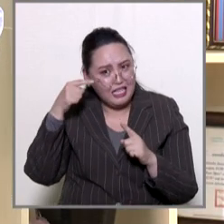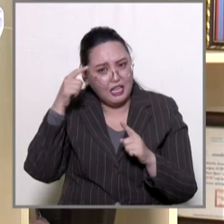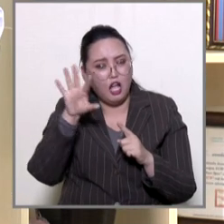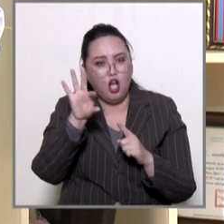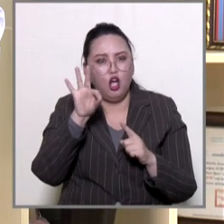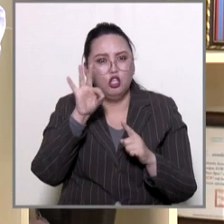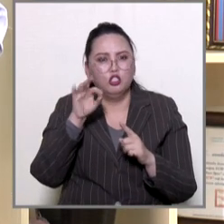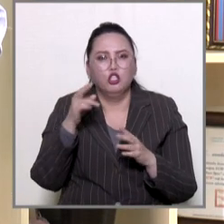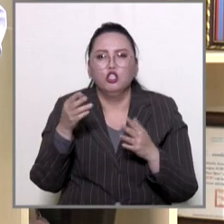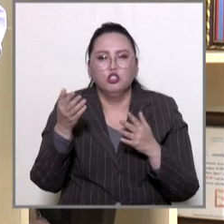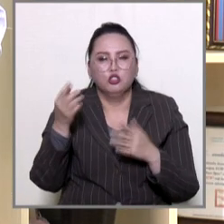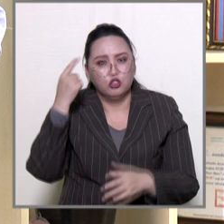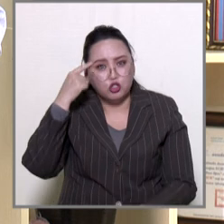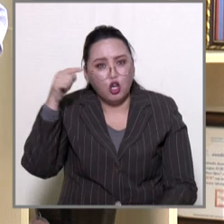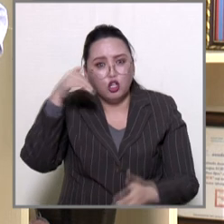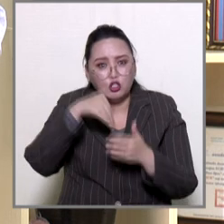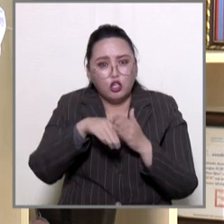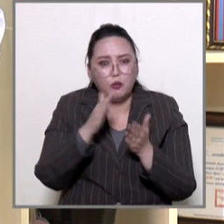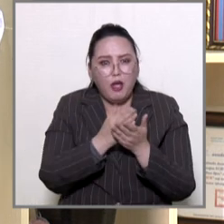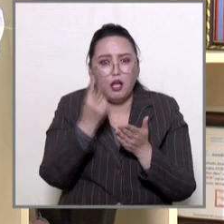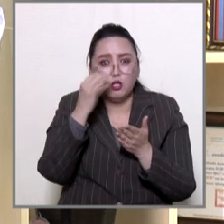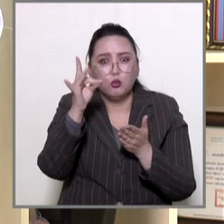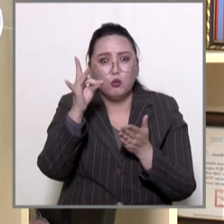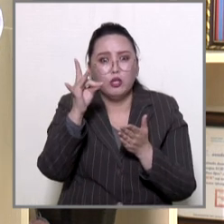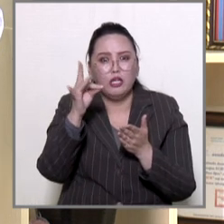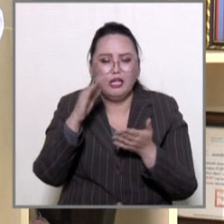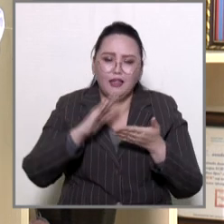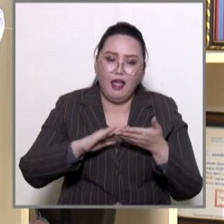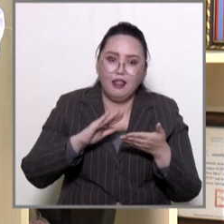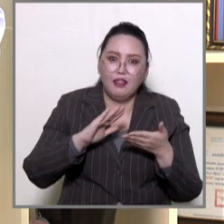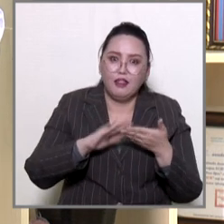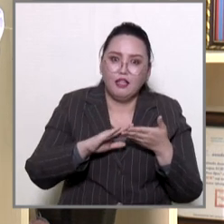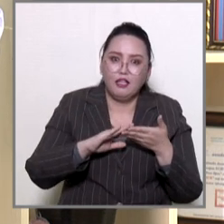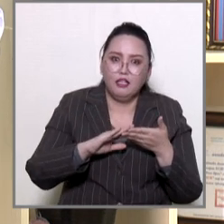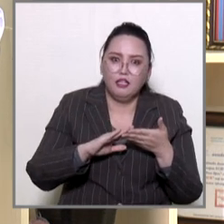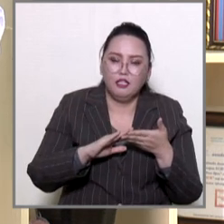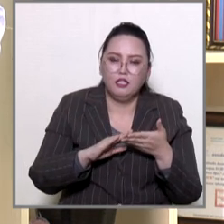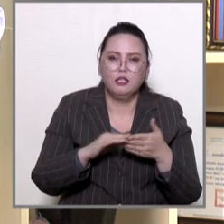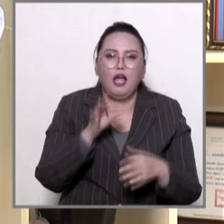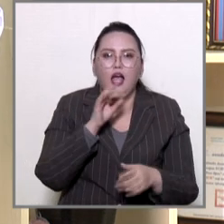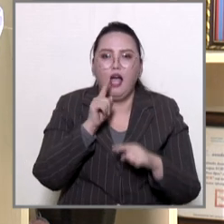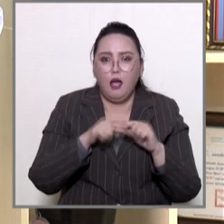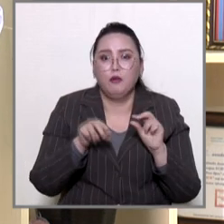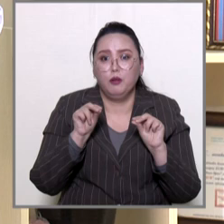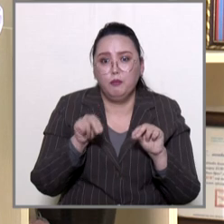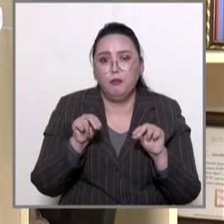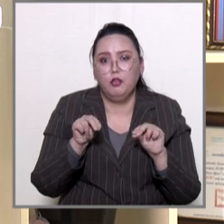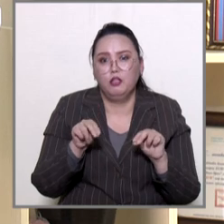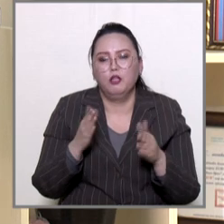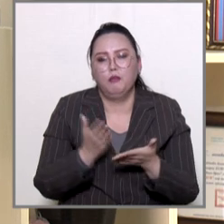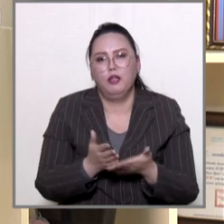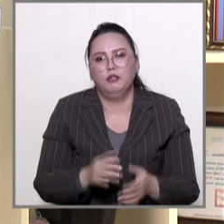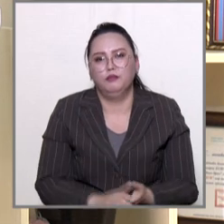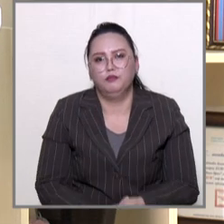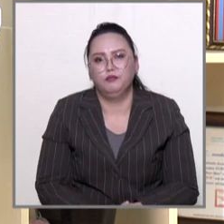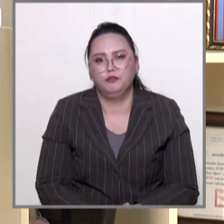зохиолтөх дүрийн мөн чанарыг илэрхийлэн гаргахад энэ даалгавар их төхөмтэй байдаг учраас та бүхэн маань энийг нэлээд бүтээлч байдлаар